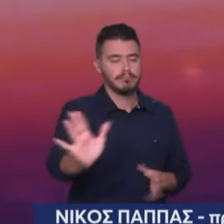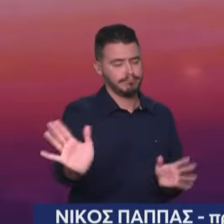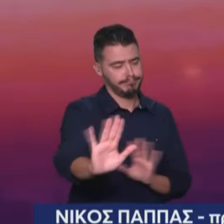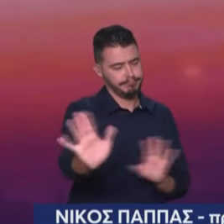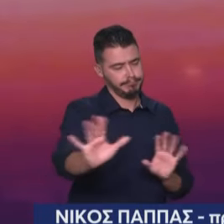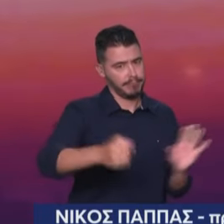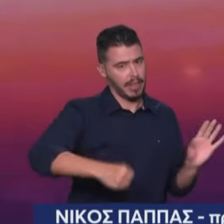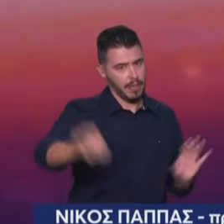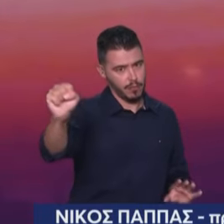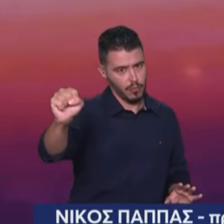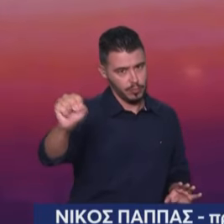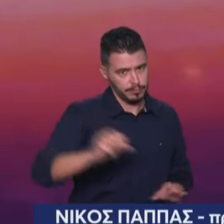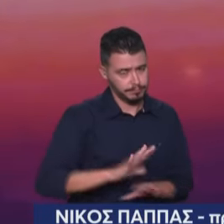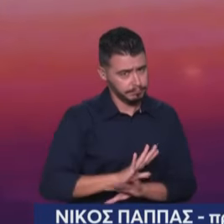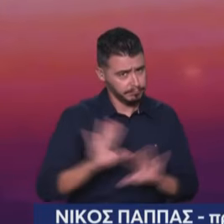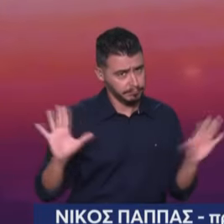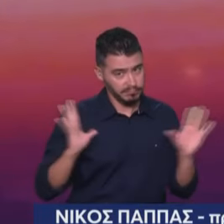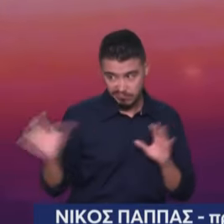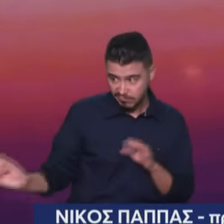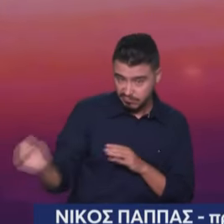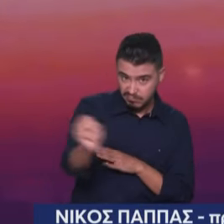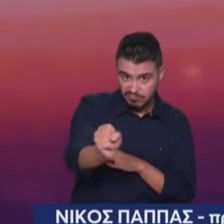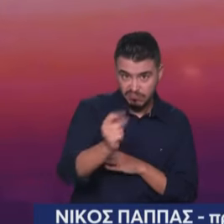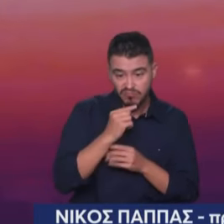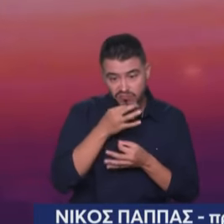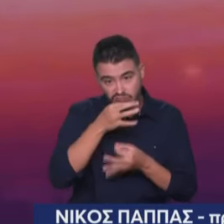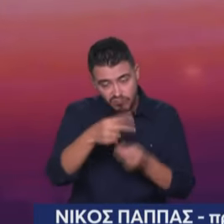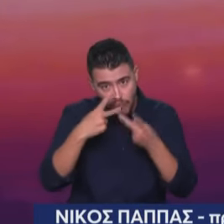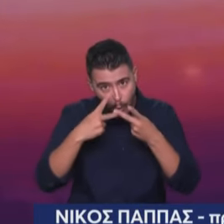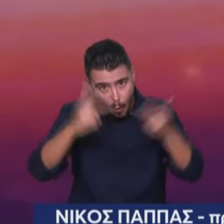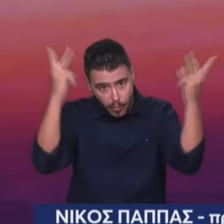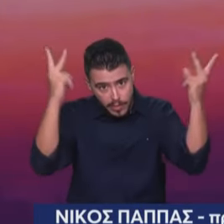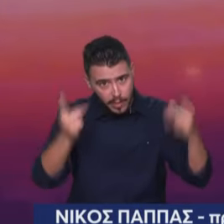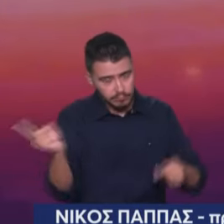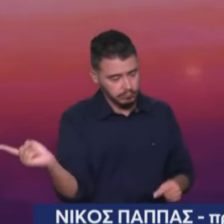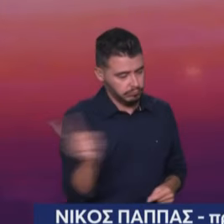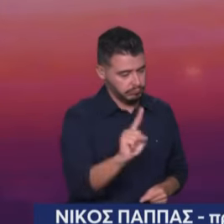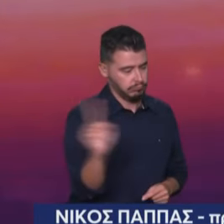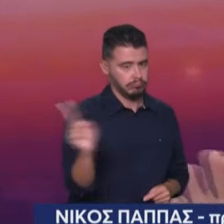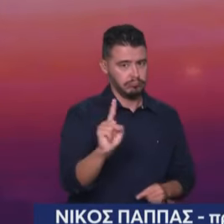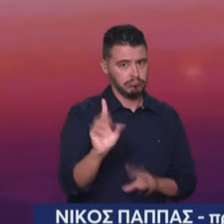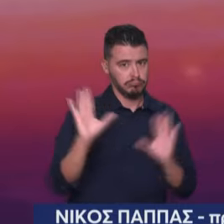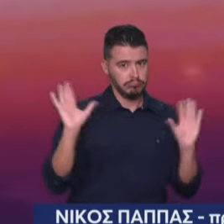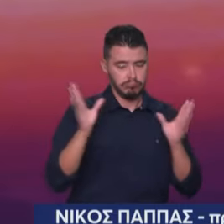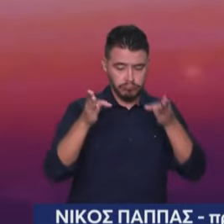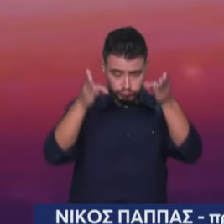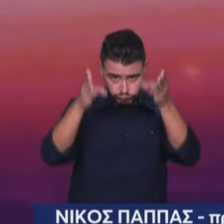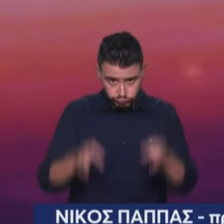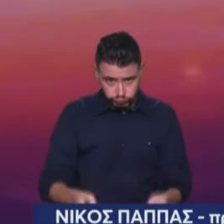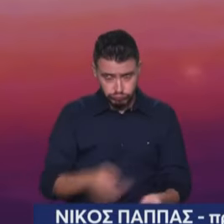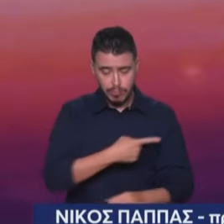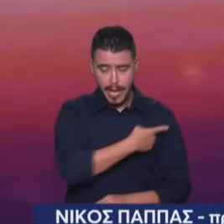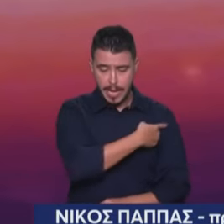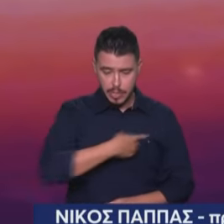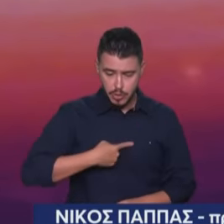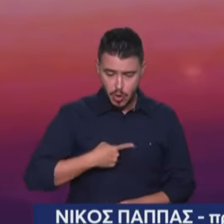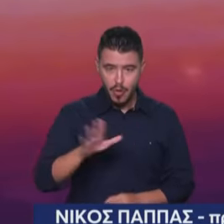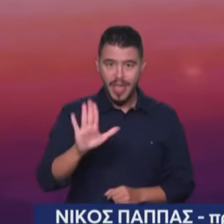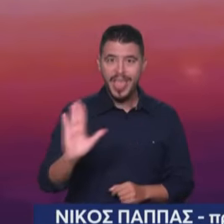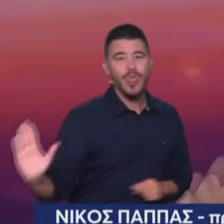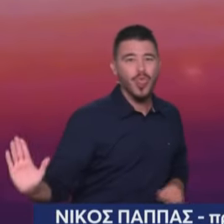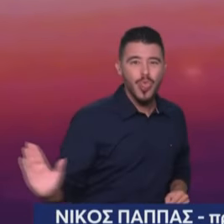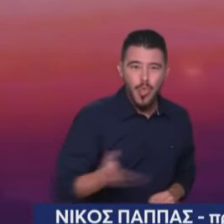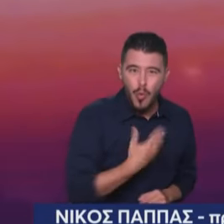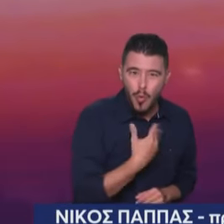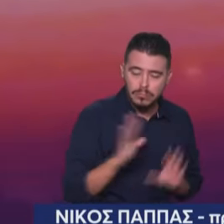διαφωνήσουμε, κύριε Βαγγελάτη. Κανένας δεν έχει λευκή επιταγή. Κανένας στο ΣΥΡΙΖΑ δεν έχει εξουσία μη ανακλητή και μη ελεγκτέα. Και γι' αυτό διαφωνώ και με όλη